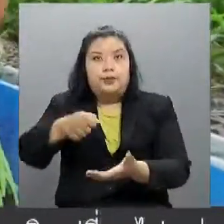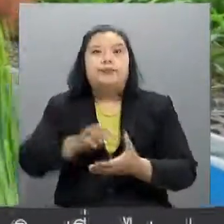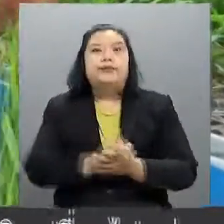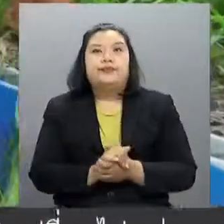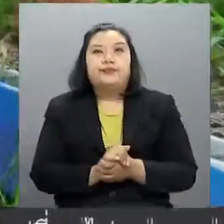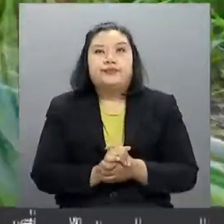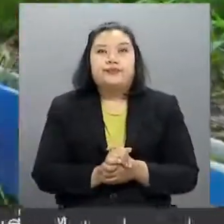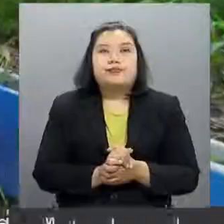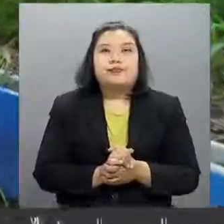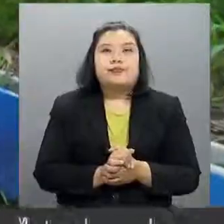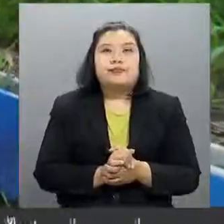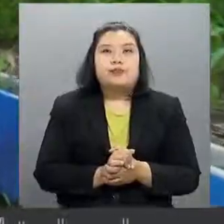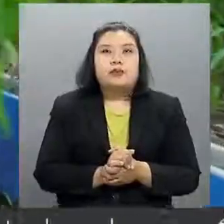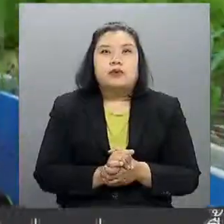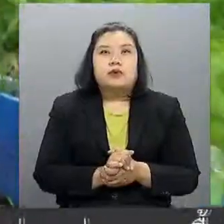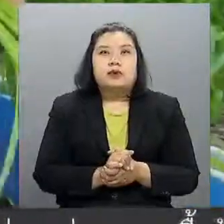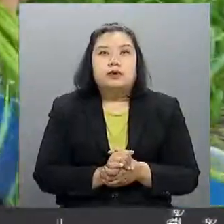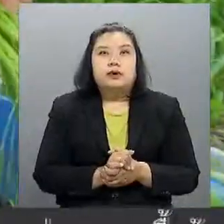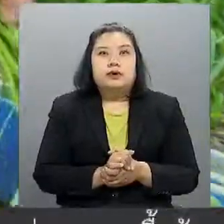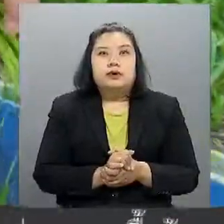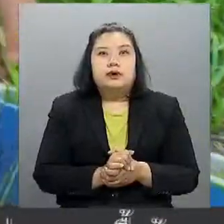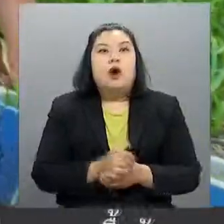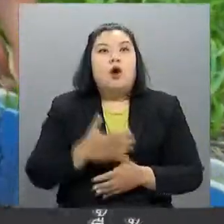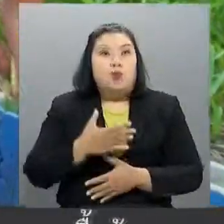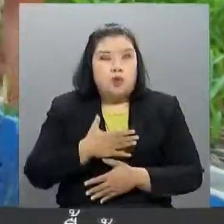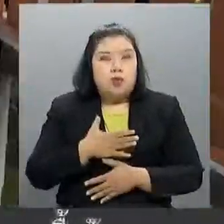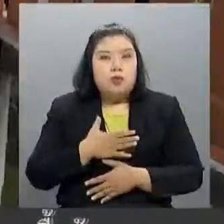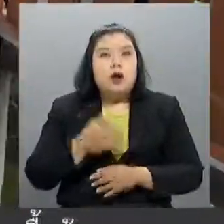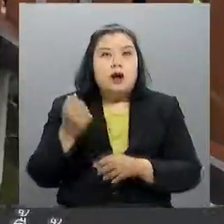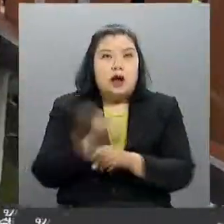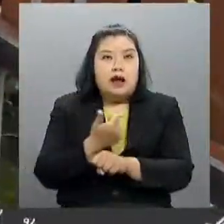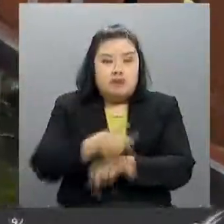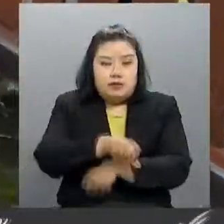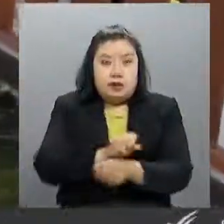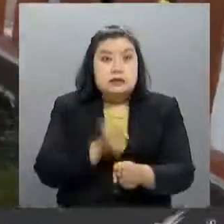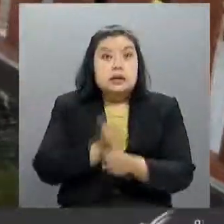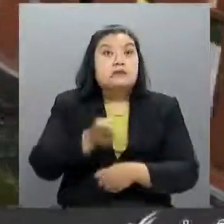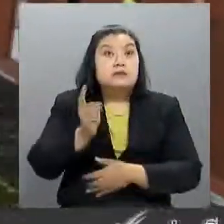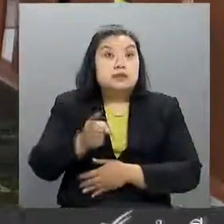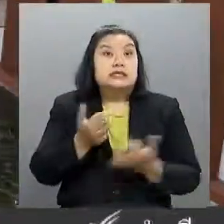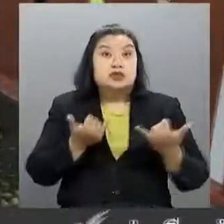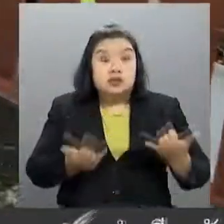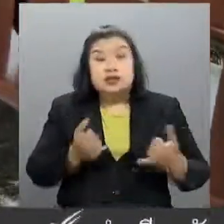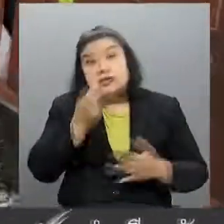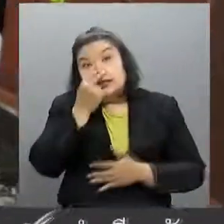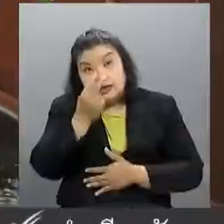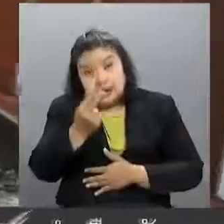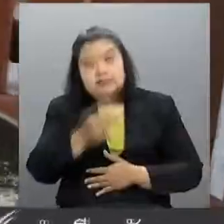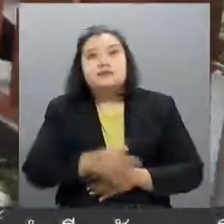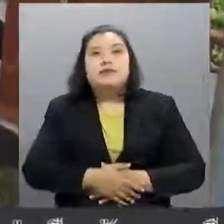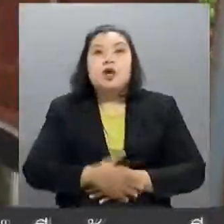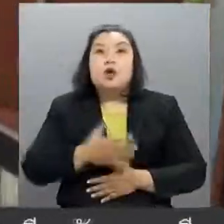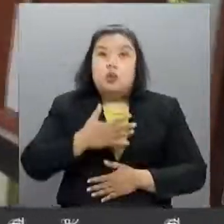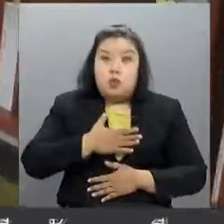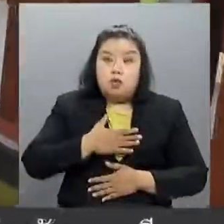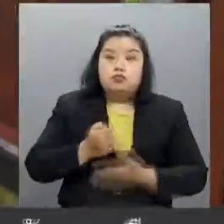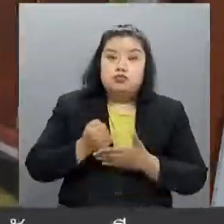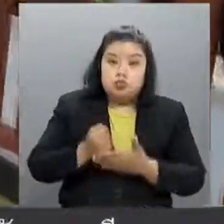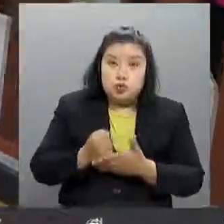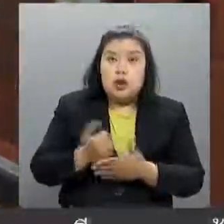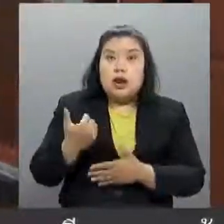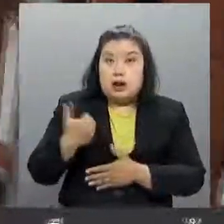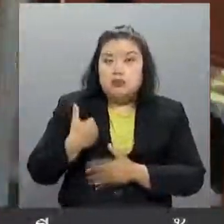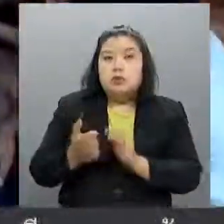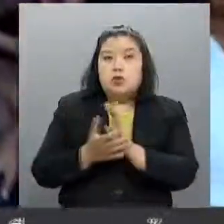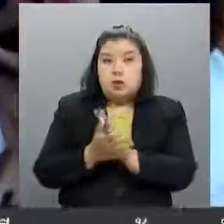การเรียนรู้ที่ได้ลงมือปฏิบัติจริงแบบนี้นอกจากจะทำให้เรามีทักษะติดตัว